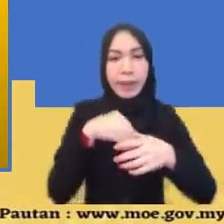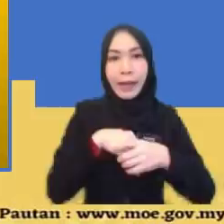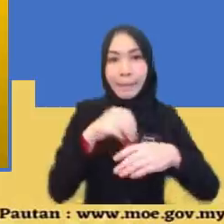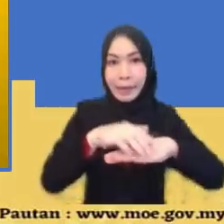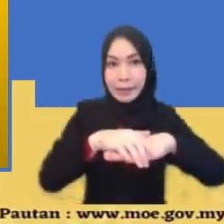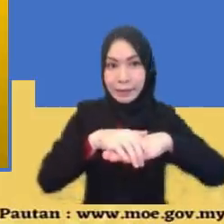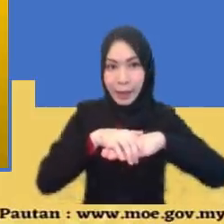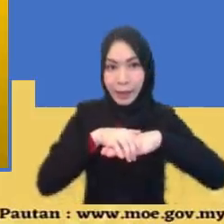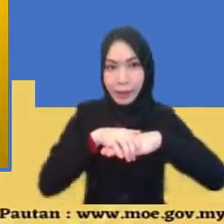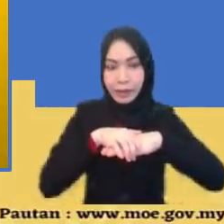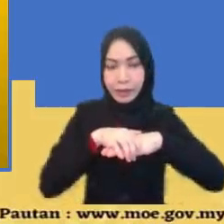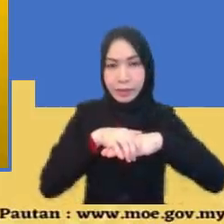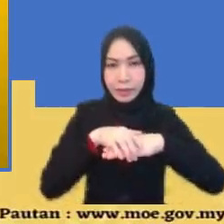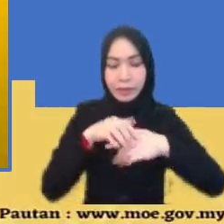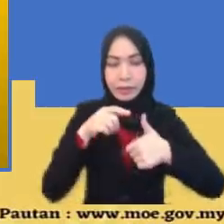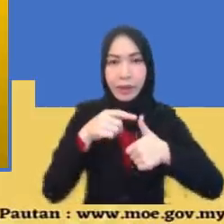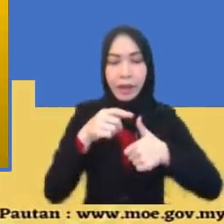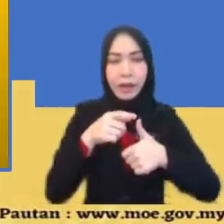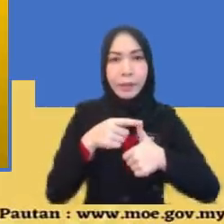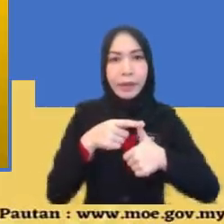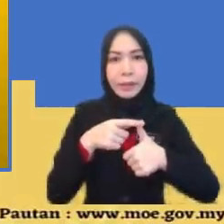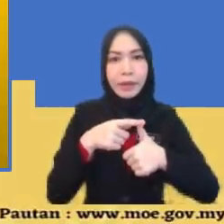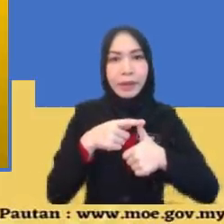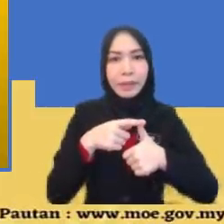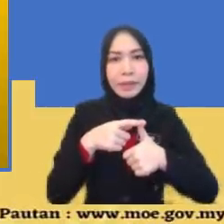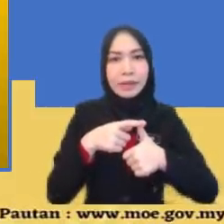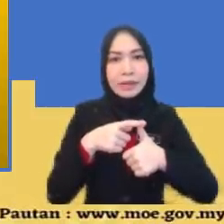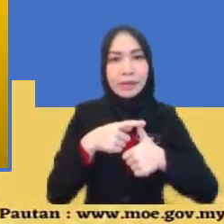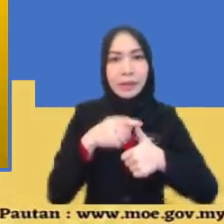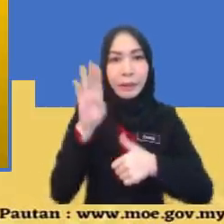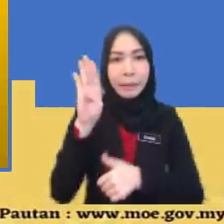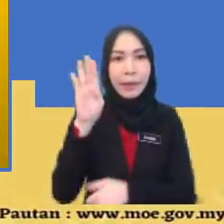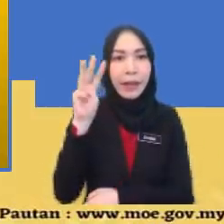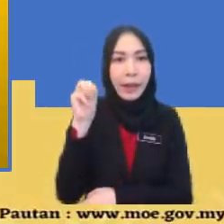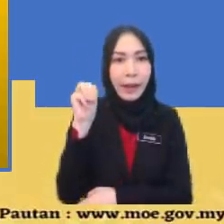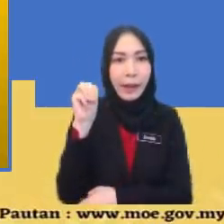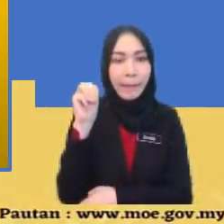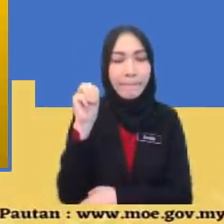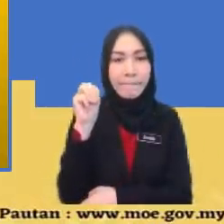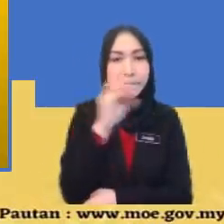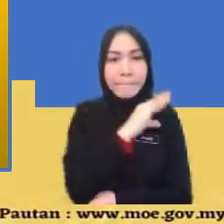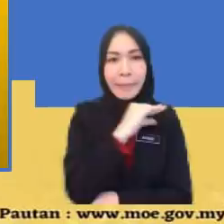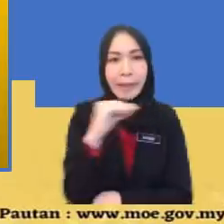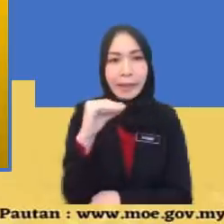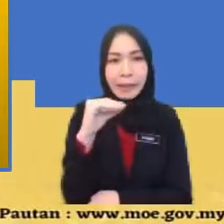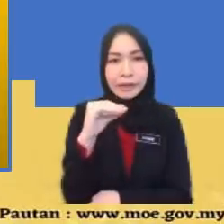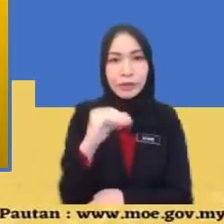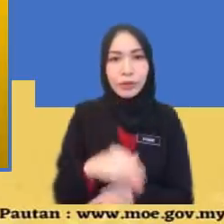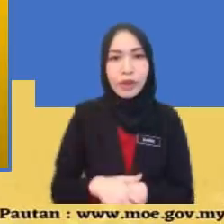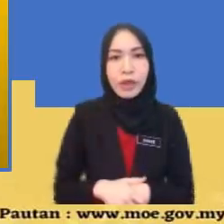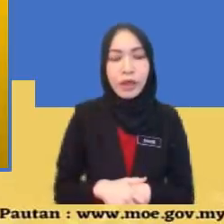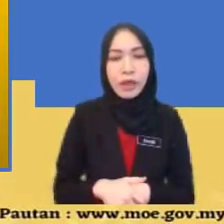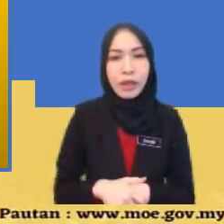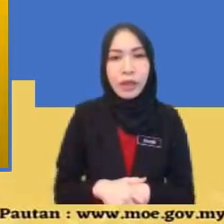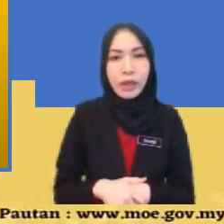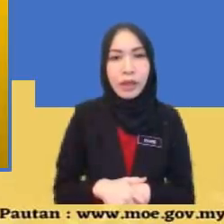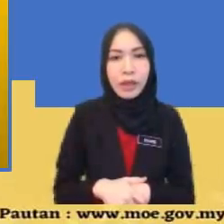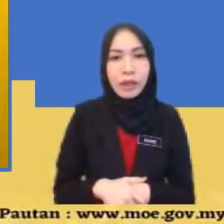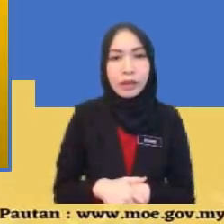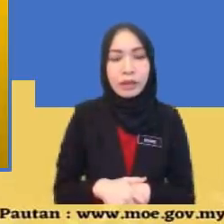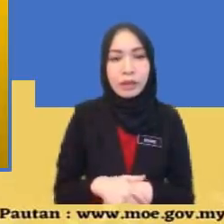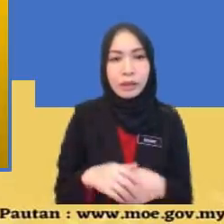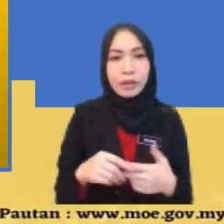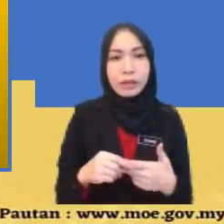Melayu dan yang ketiga modul asas numerasi besi fase Inggris jadi pelaksanaan